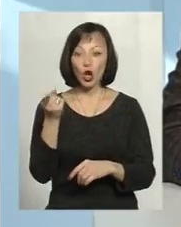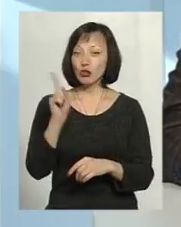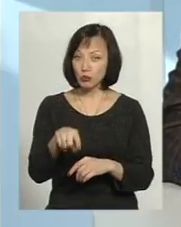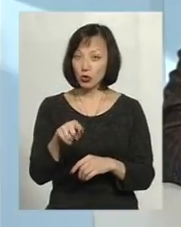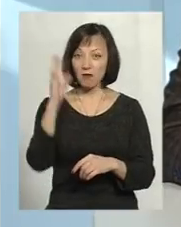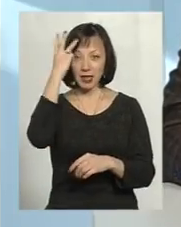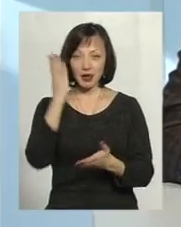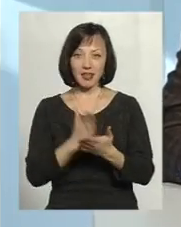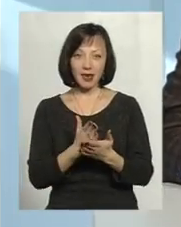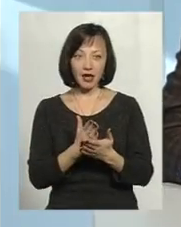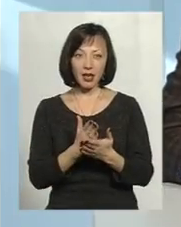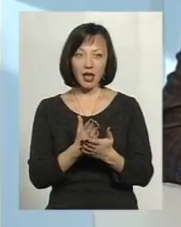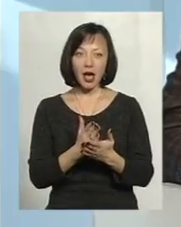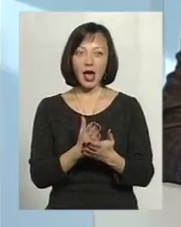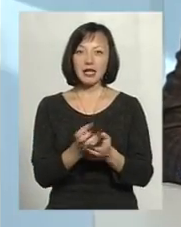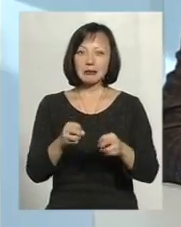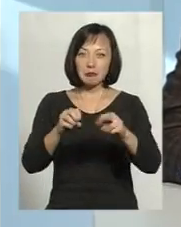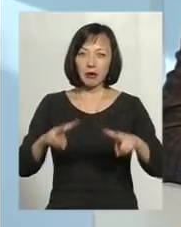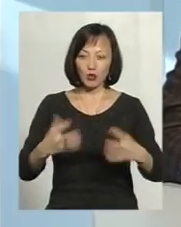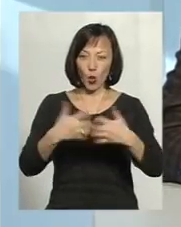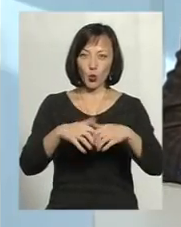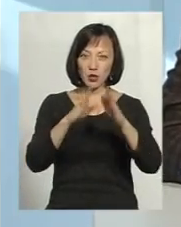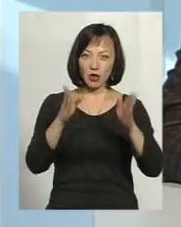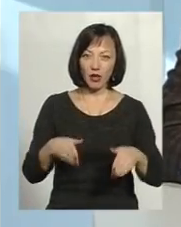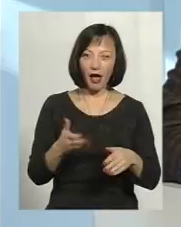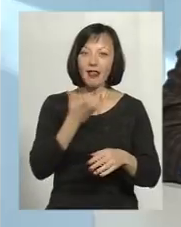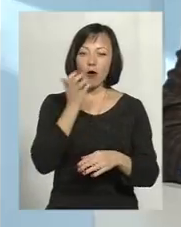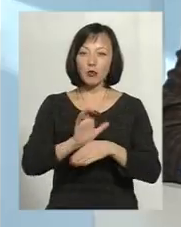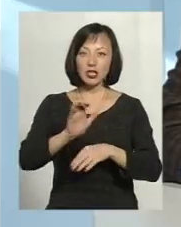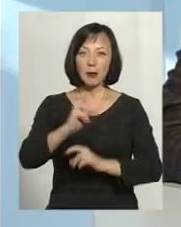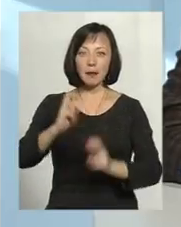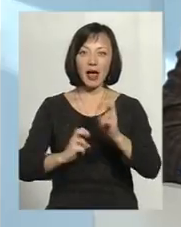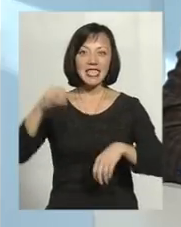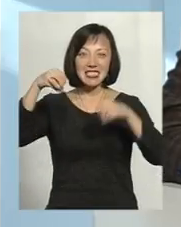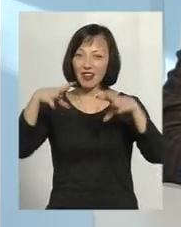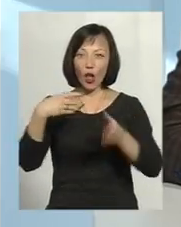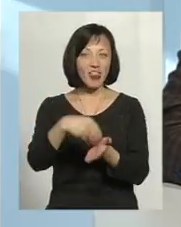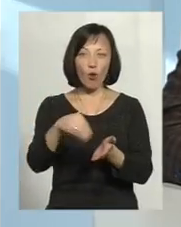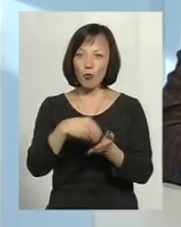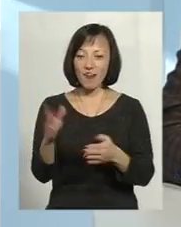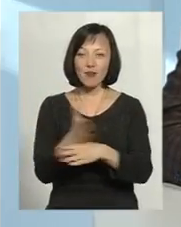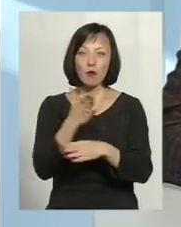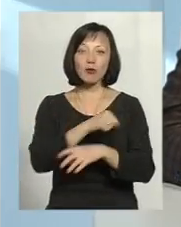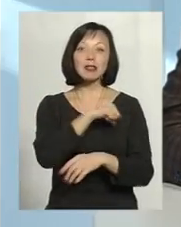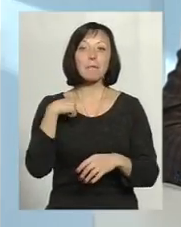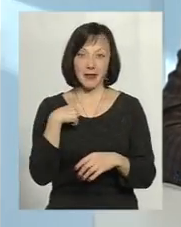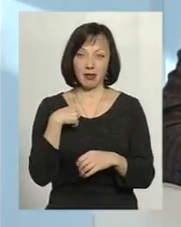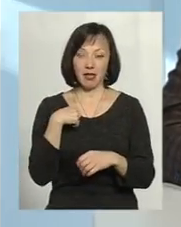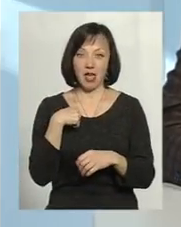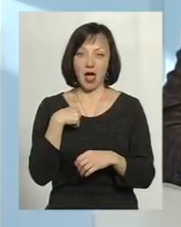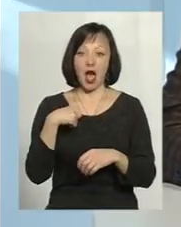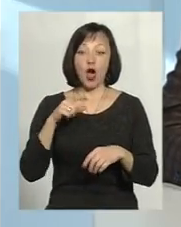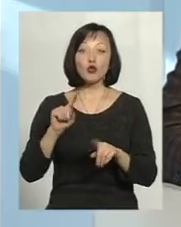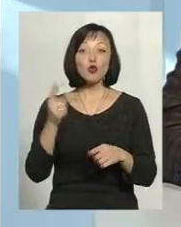в Хмельницькому є когенераційні установки, і хмельницькі теплопостачальні підприємства світло не купують, вони його виробляють самі. Тому